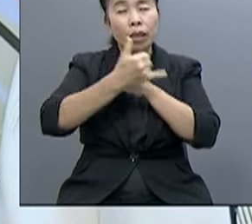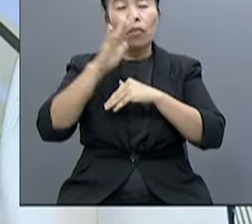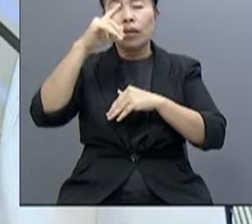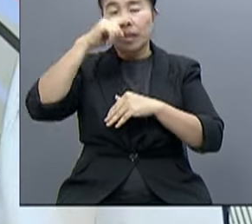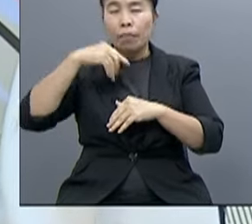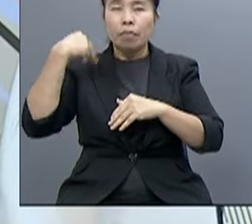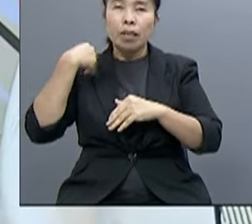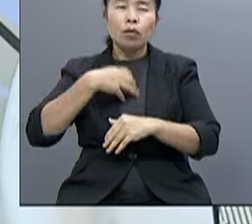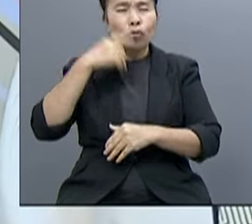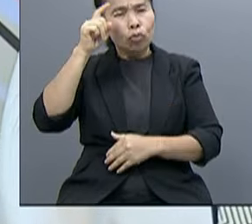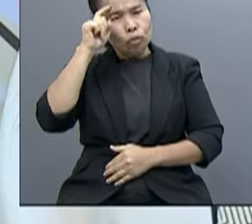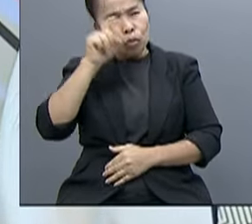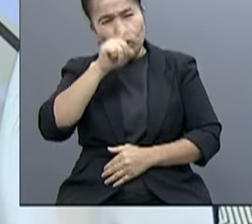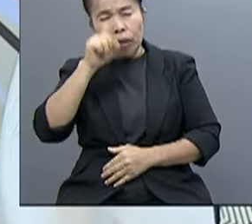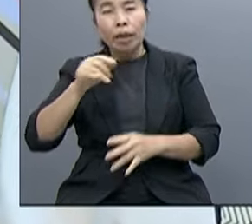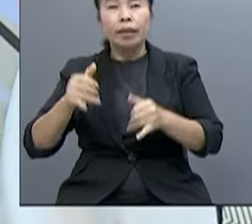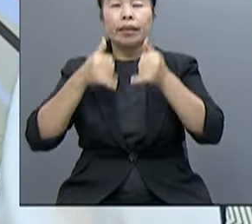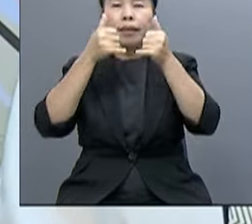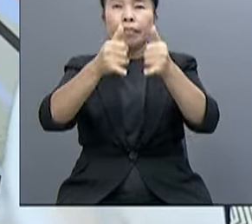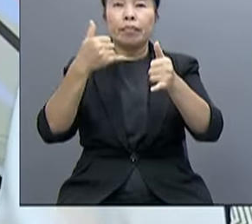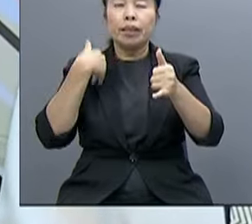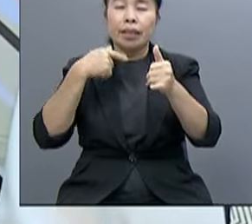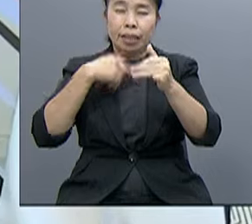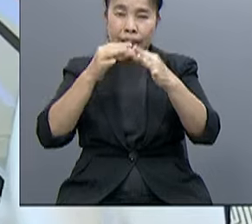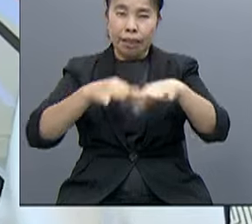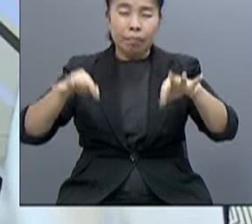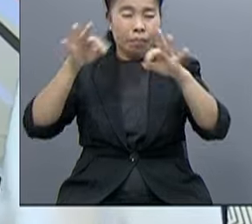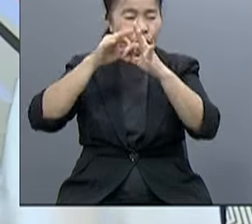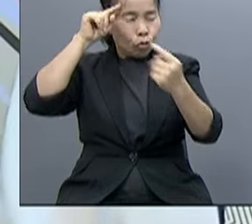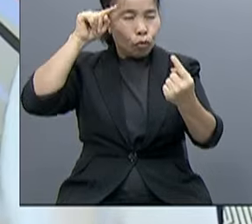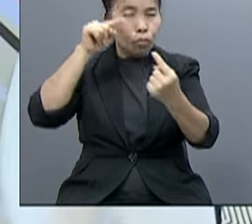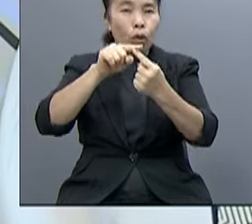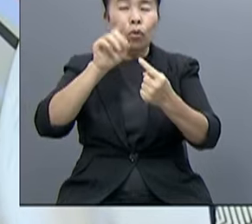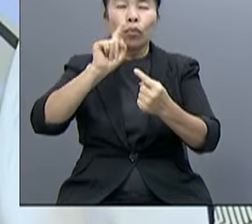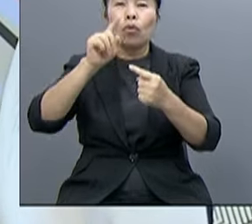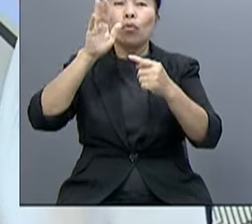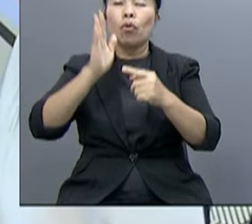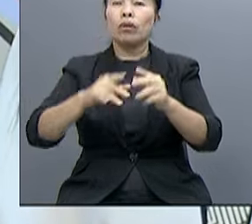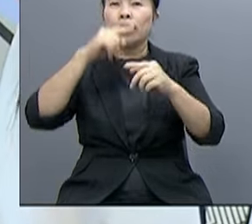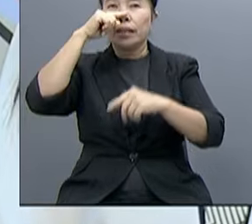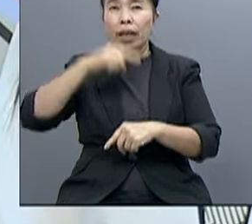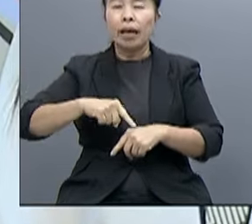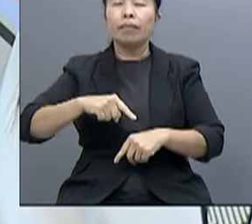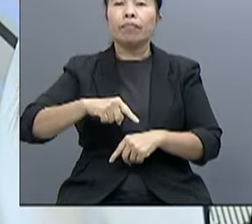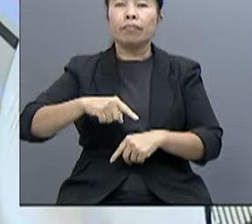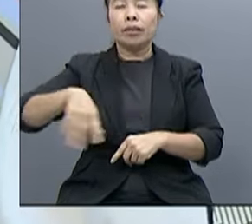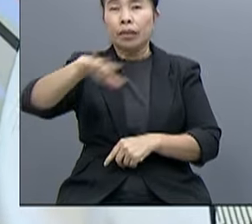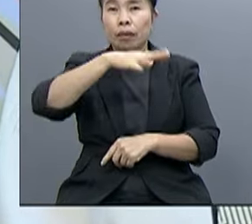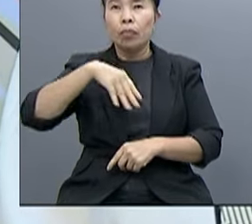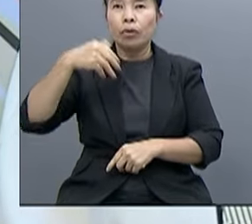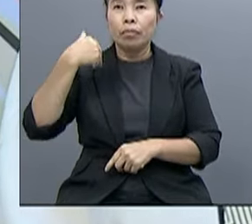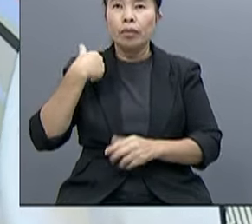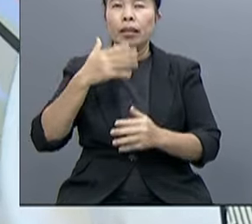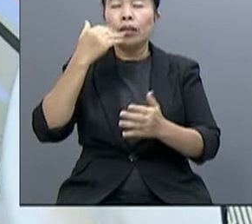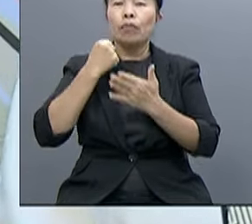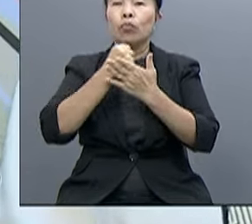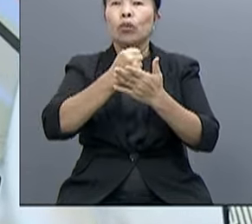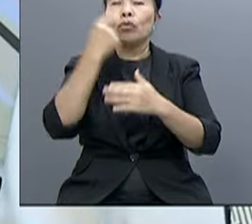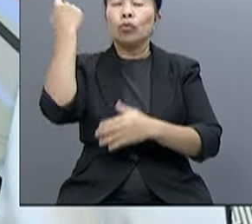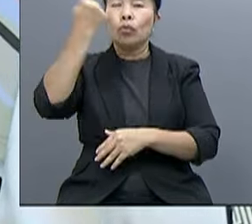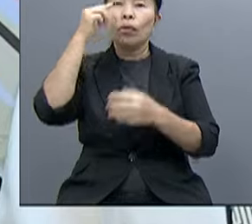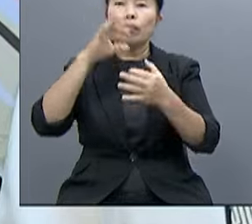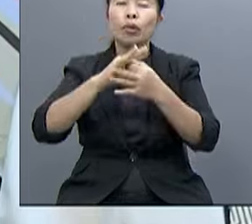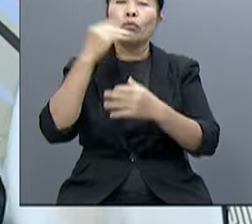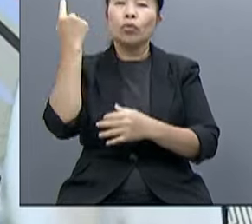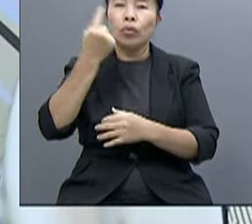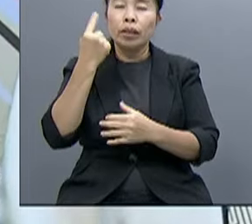ราะฉะนั้นผมจึงให้ความสำคัญที่สุดก็คือพี่น้องที่อยู่รอบๆกับที่เรามีการส่งเสริมการท่องเที่ยวนะครับ